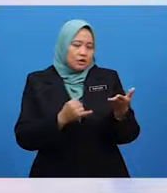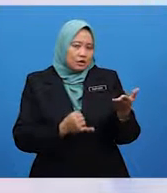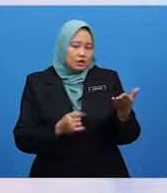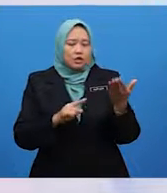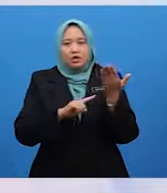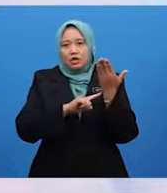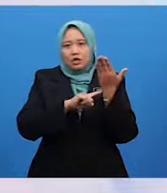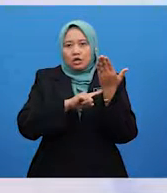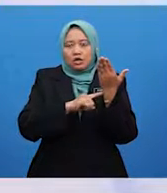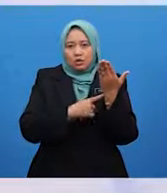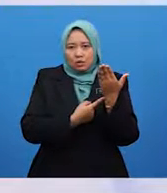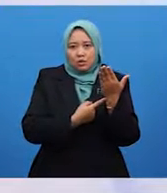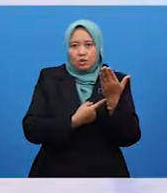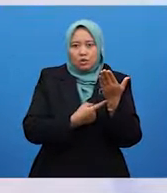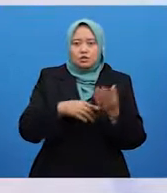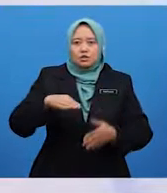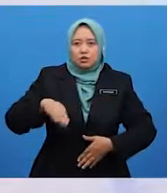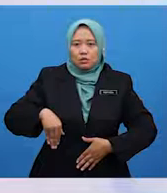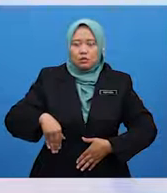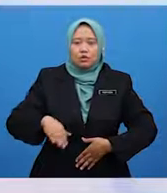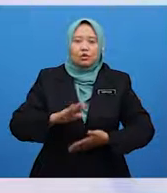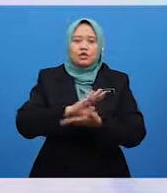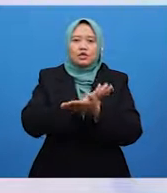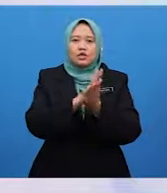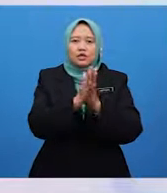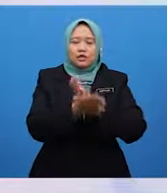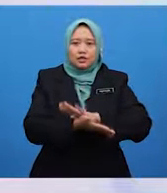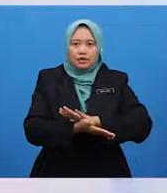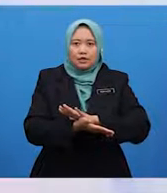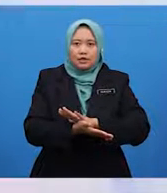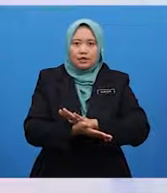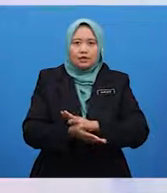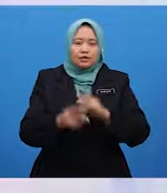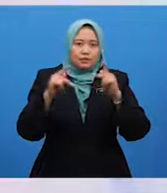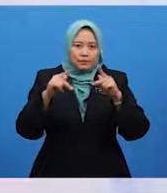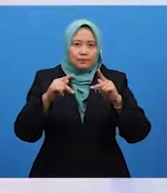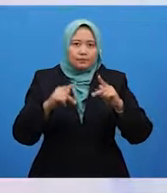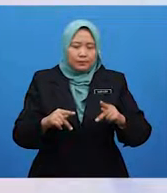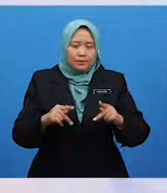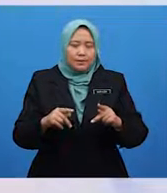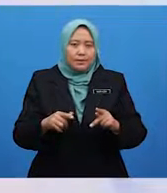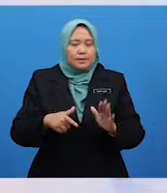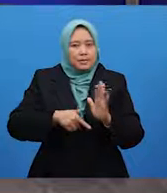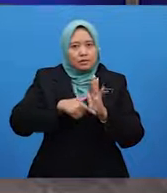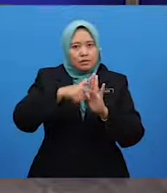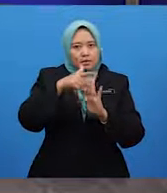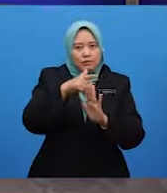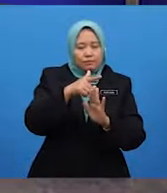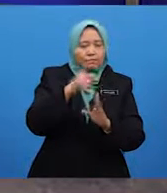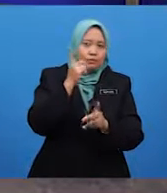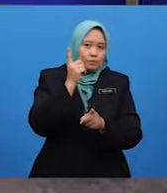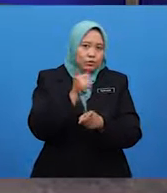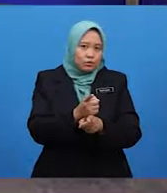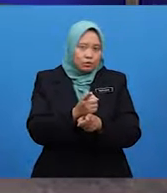karya lebih dramatik. Betul. Lagi. Ya, aksi-aksi figura serta ekspresi wajah yang pelbagai macam Cikgu